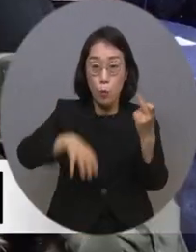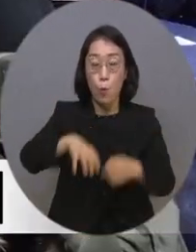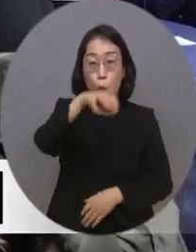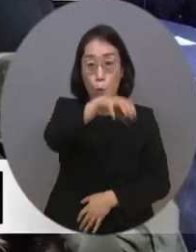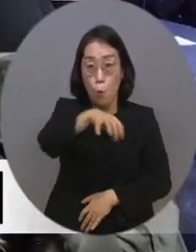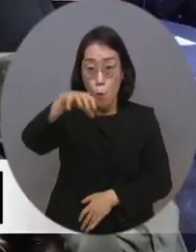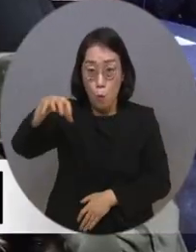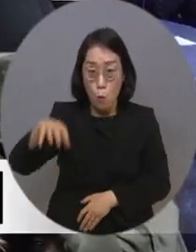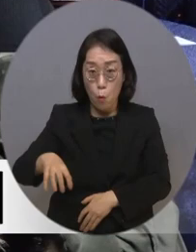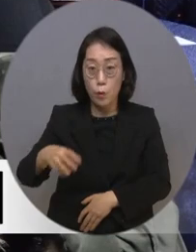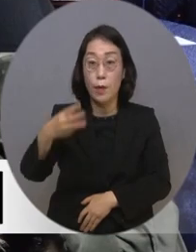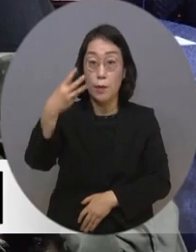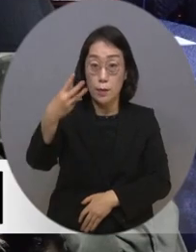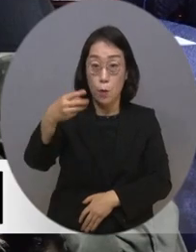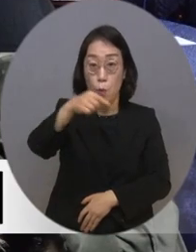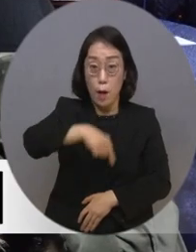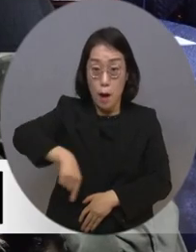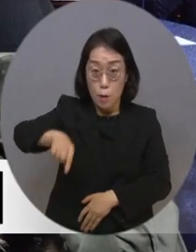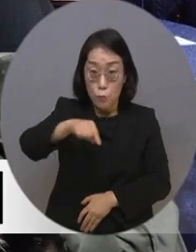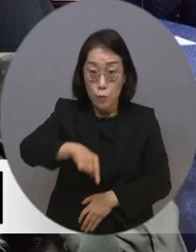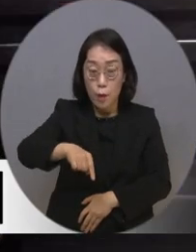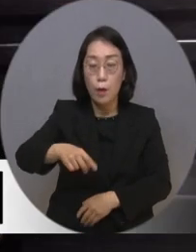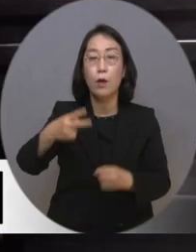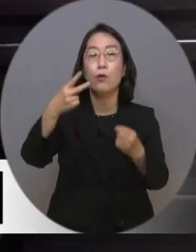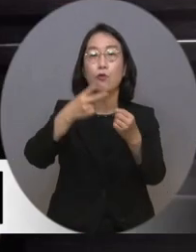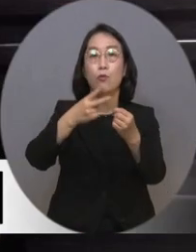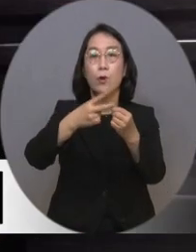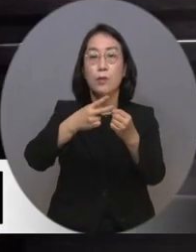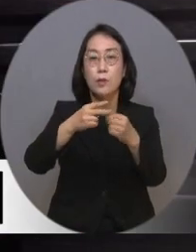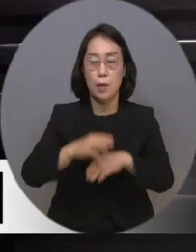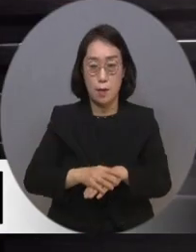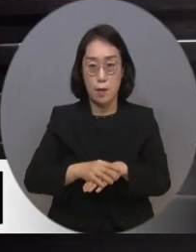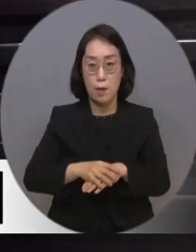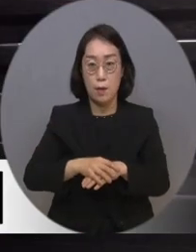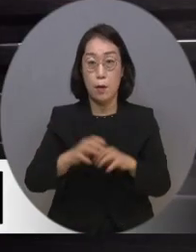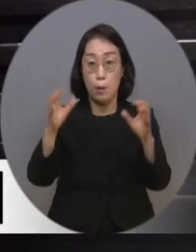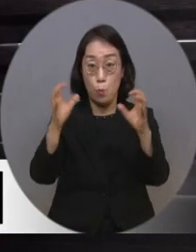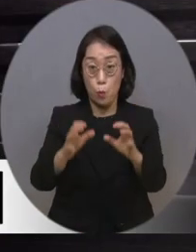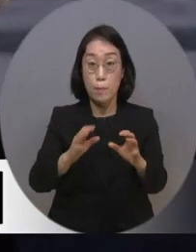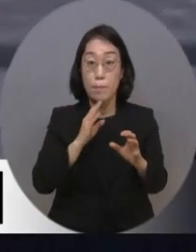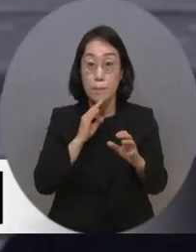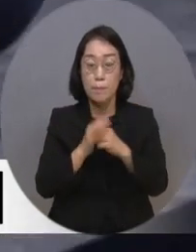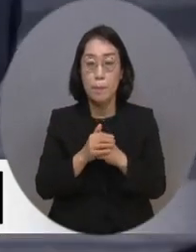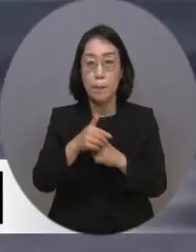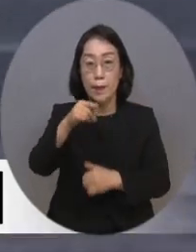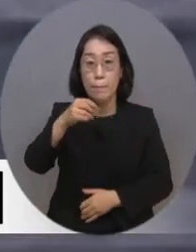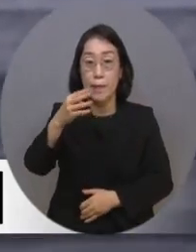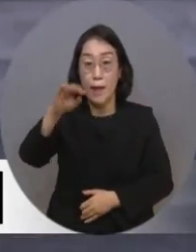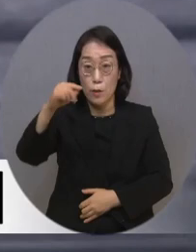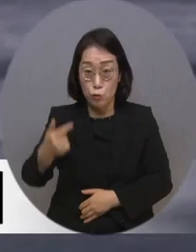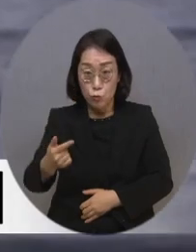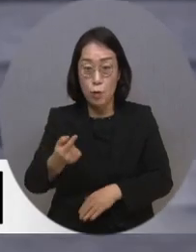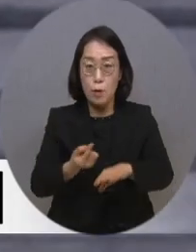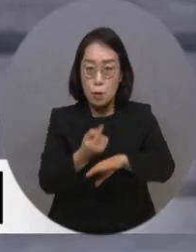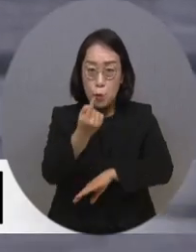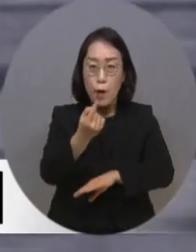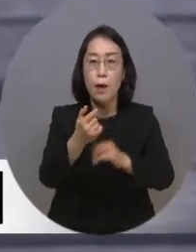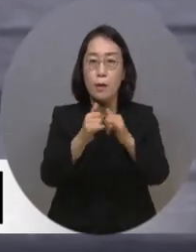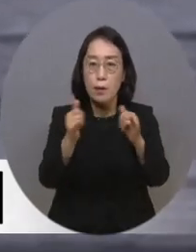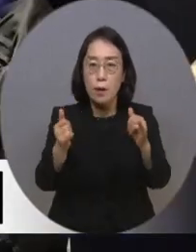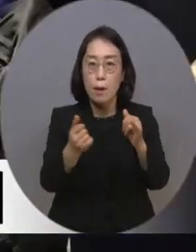도시에서 진행되는 이번 토론회는 지난 11일에 춘천에 이어서 열렸으며 김태순 장학사, 윤정보